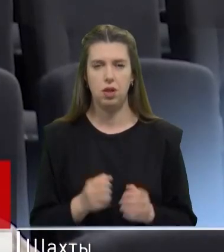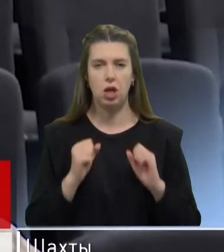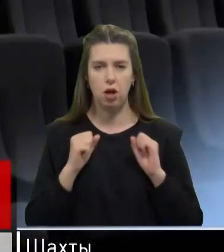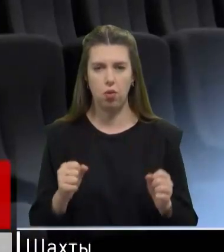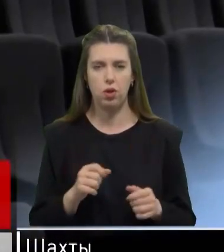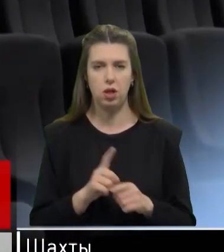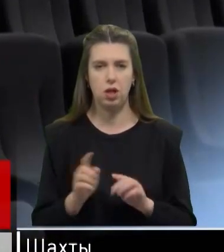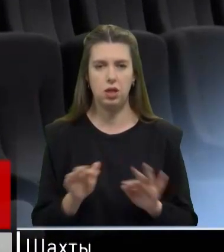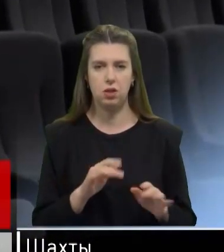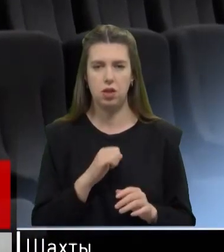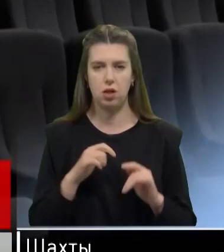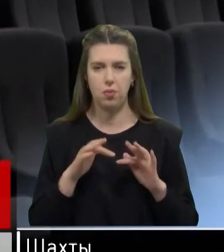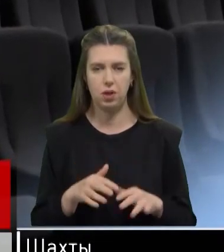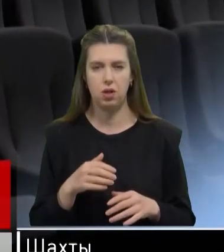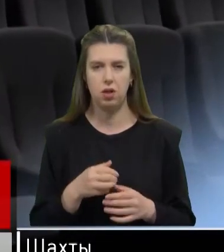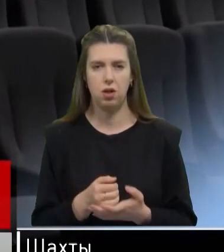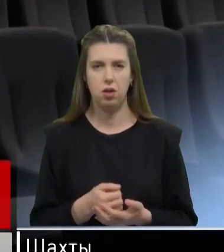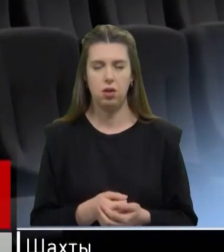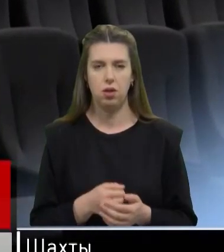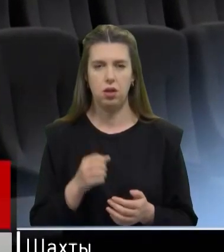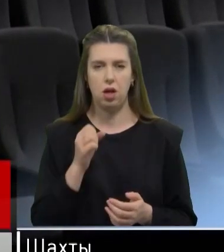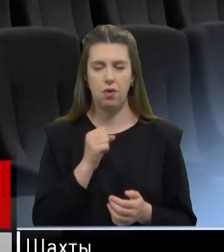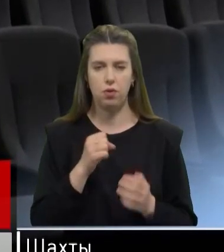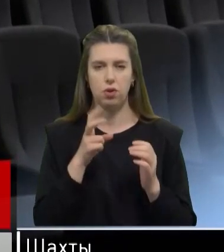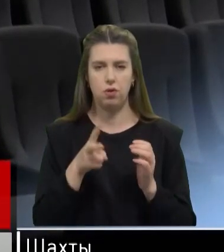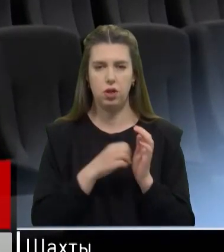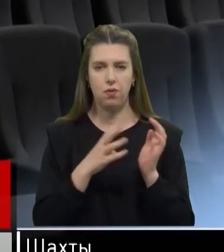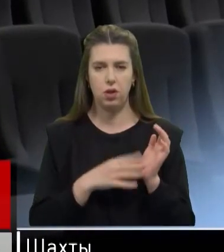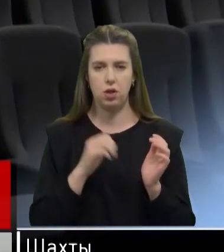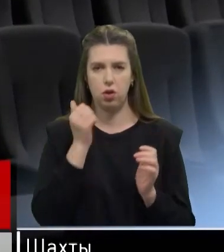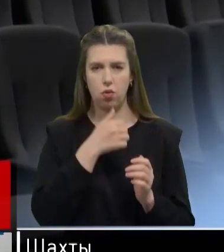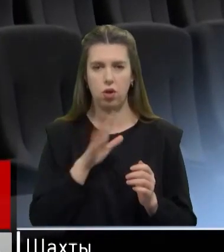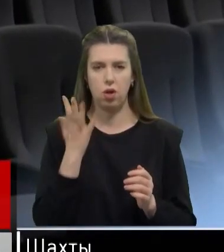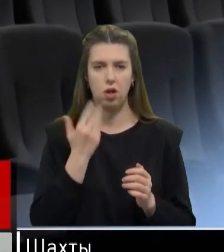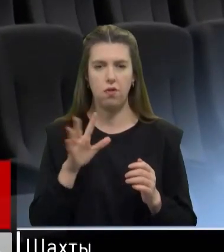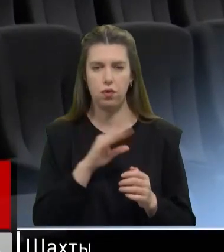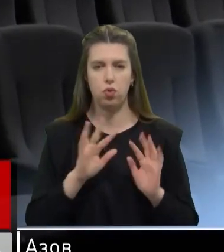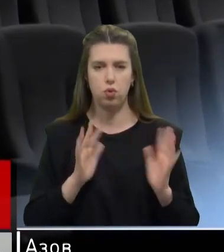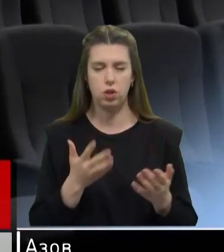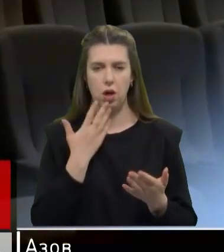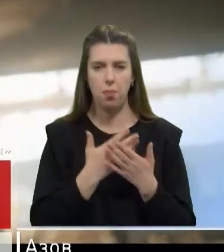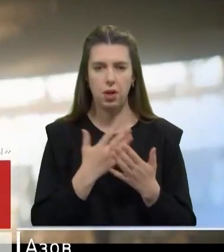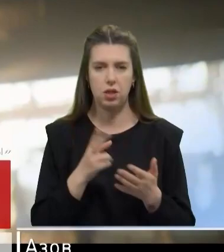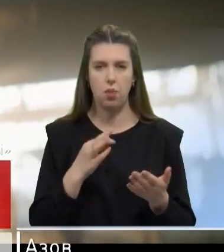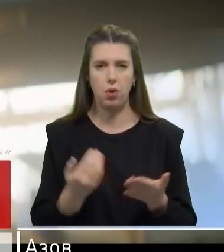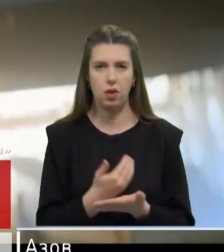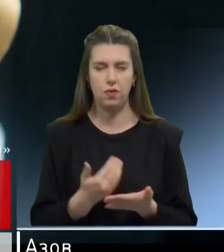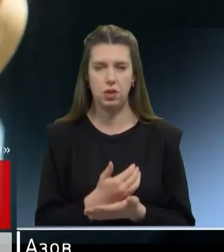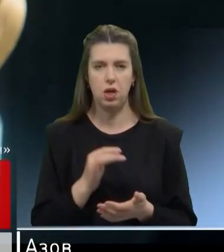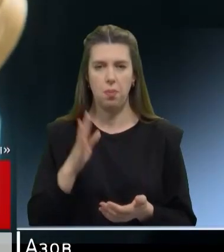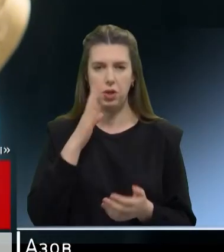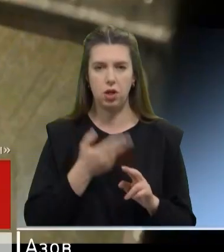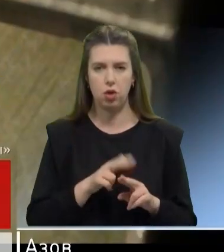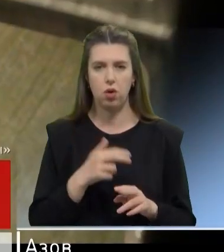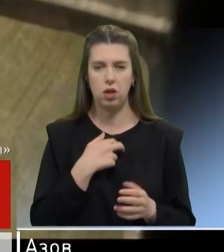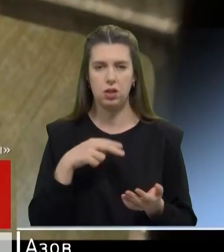Героический поступок. На самом деле, я помню август 2019 года, когда это все произошло, когда показывали это по новостям. Кстати, мальчишка,